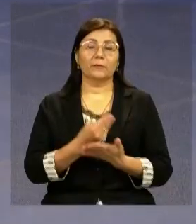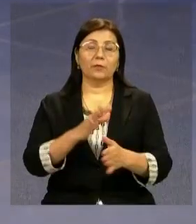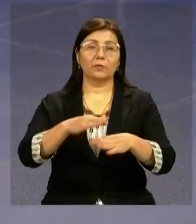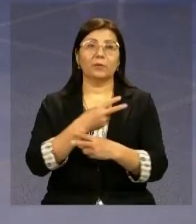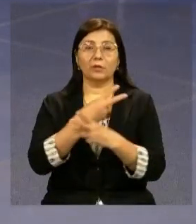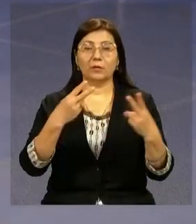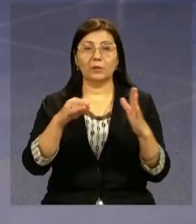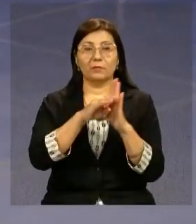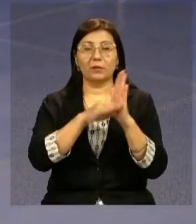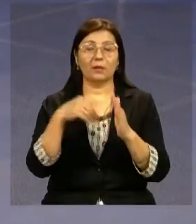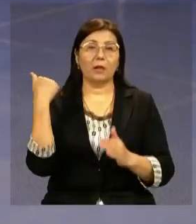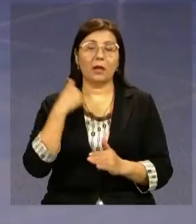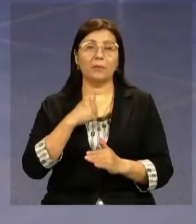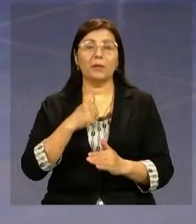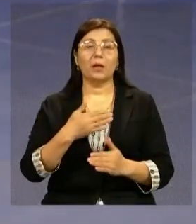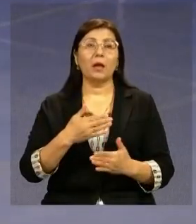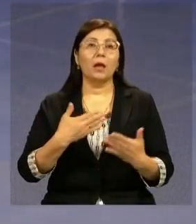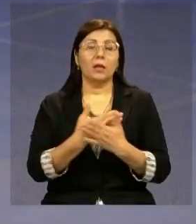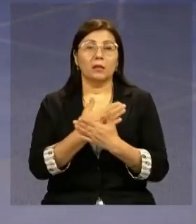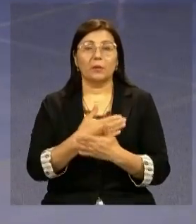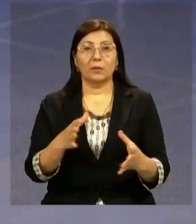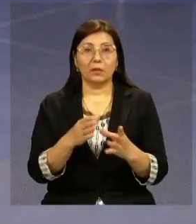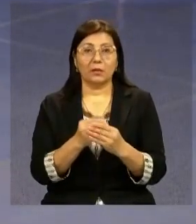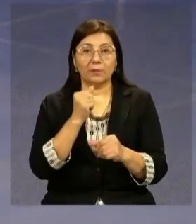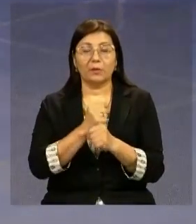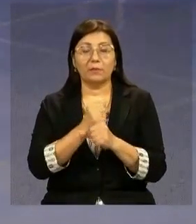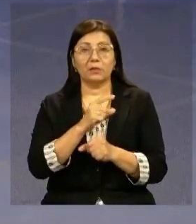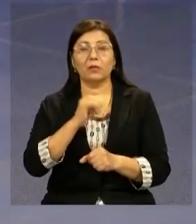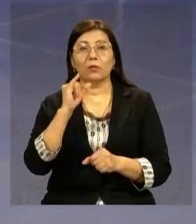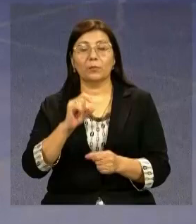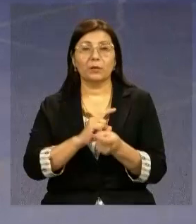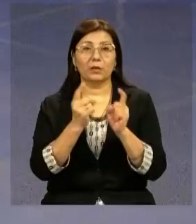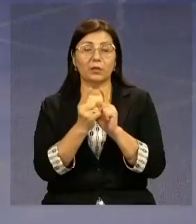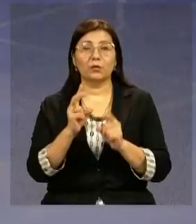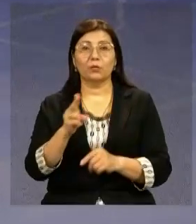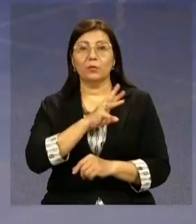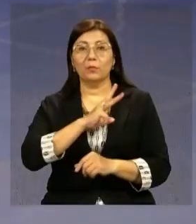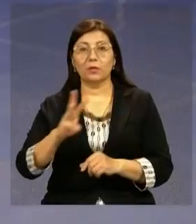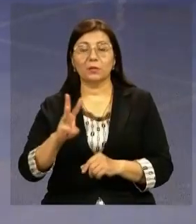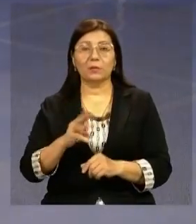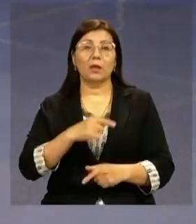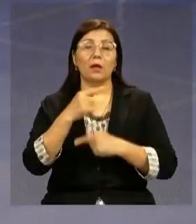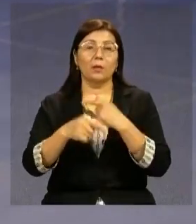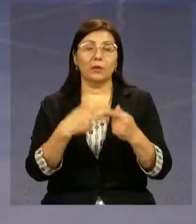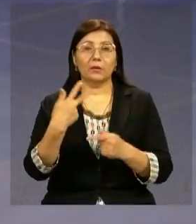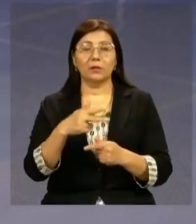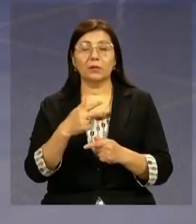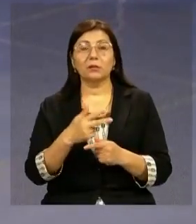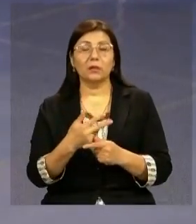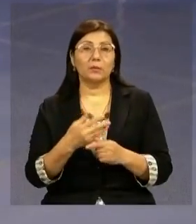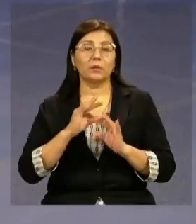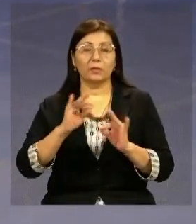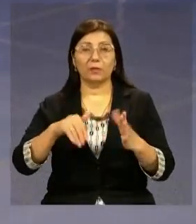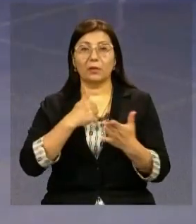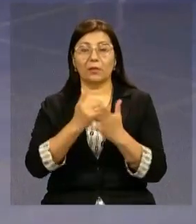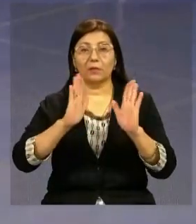Здравствуйте, в эфире программа «Аптатанасы». С вами Зарина Утба, сурдоперевод Кинжигуль Мажикова. И в ближайшее время расскажем вам о